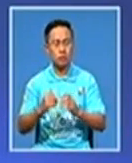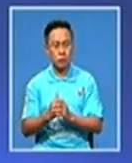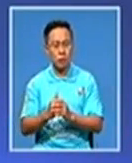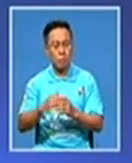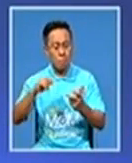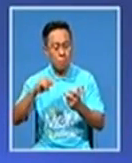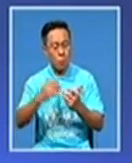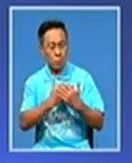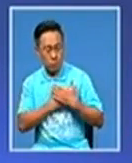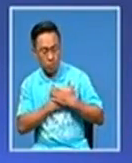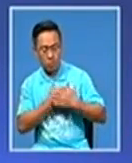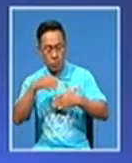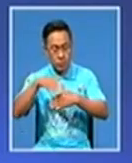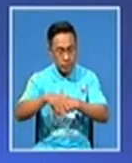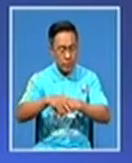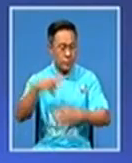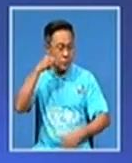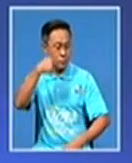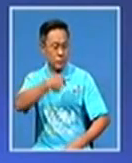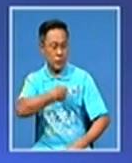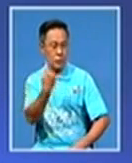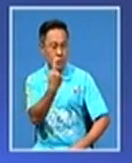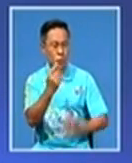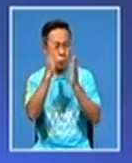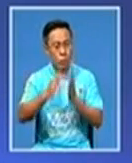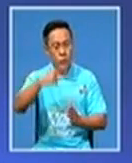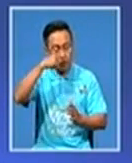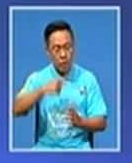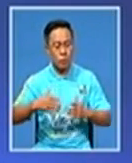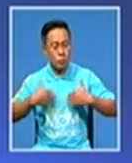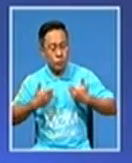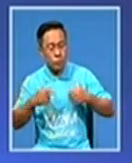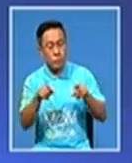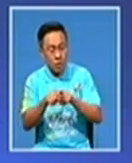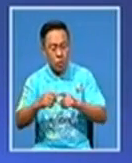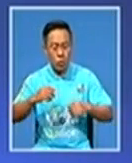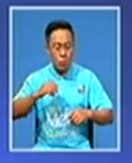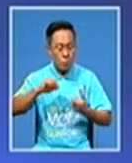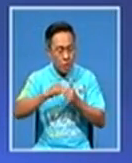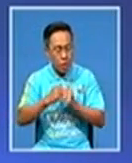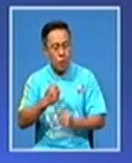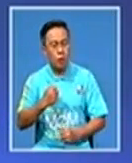ถึงความรักความสามัคคีความเป็นน้ำหนึ่งใจเดียวกันนะครับทุกด้วยกันสุขด้วยกันแ